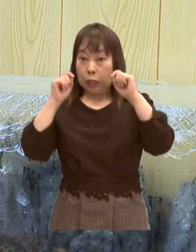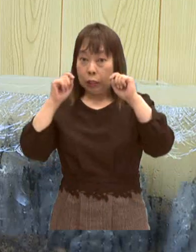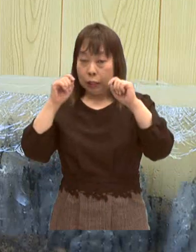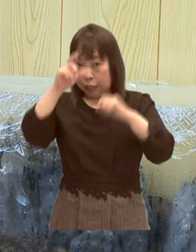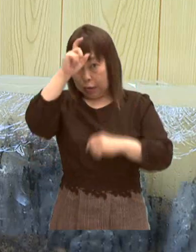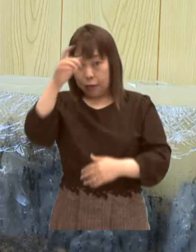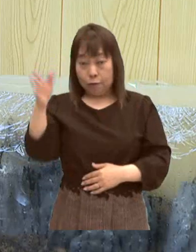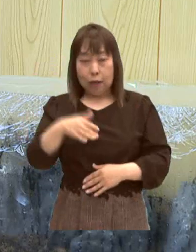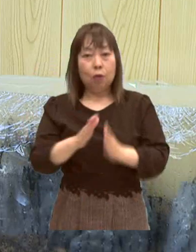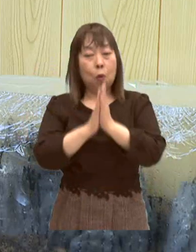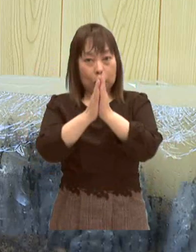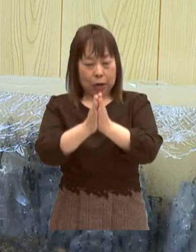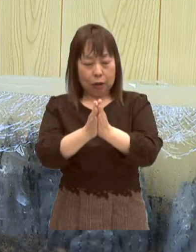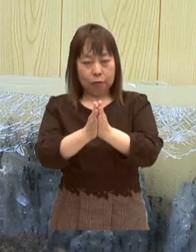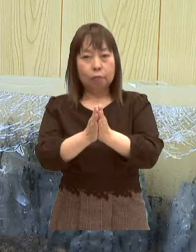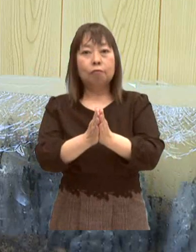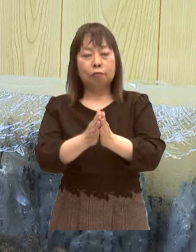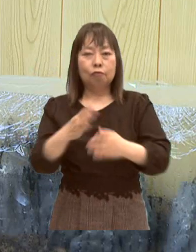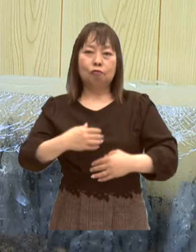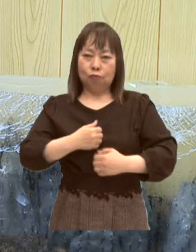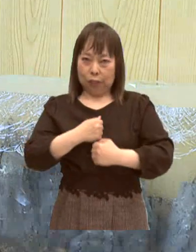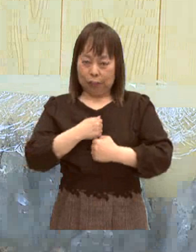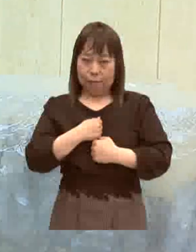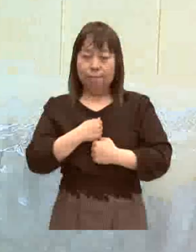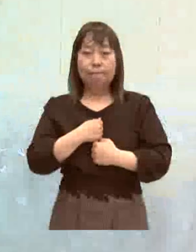。次の点に注意してください。